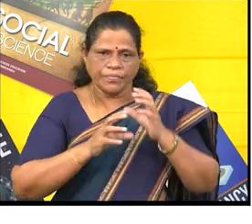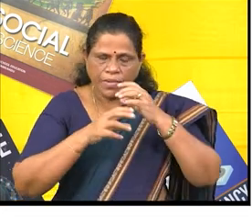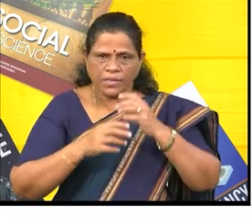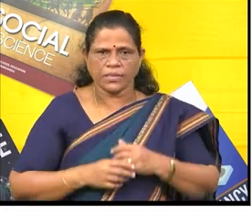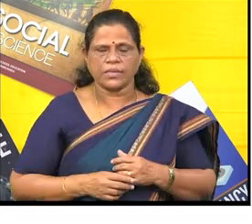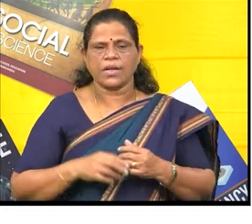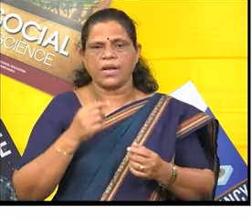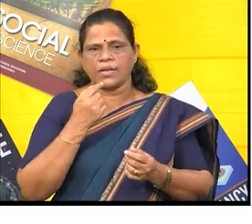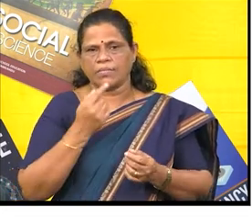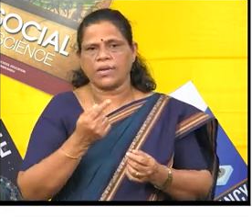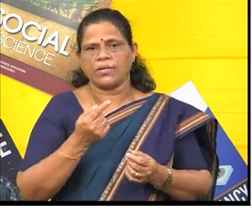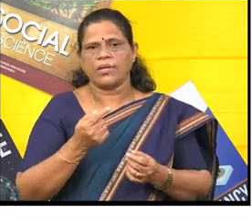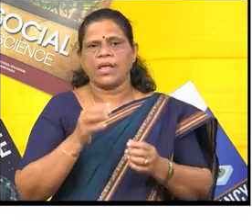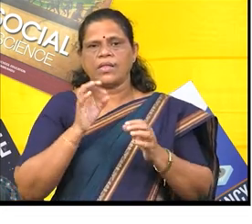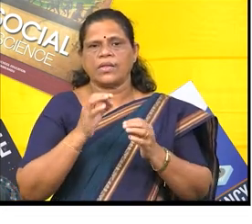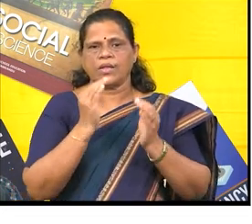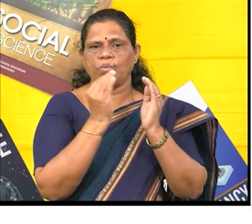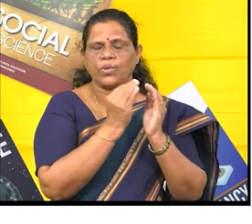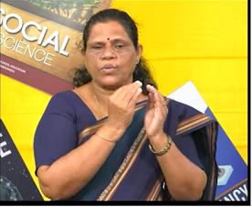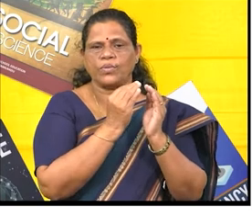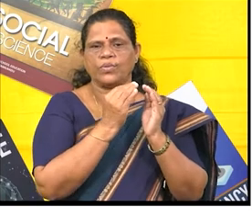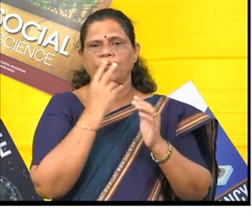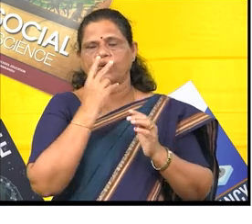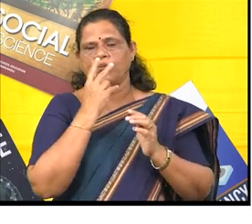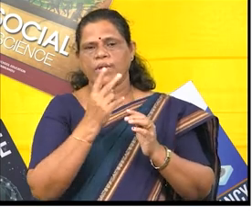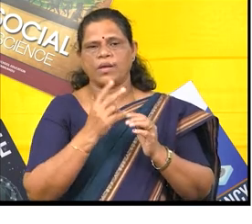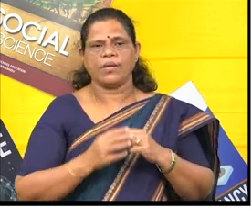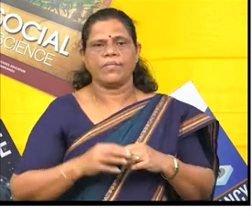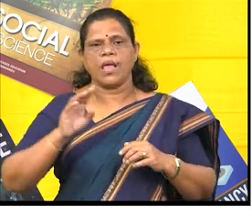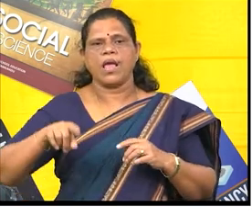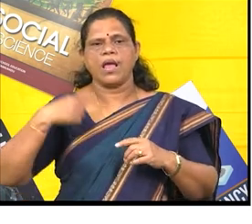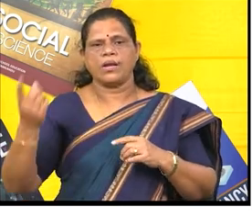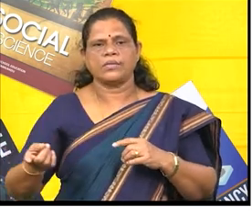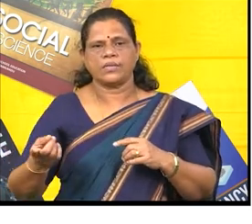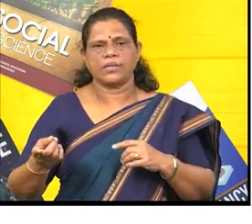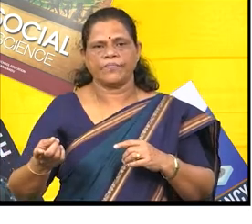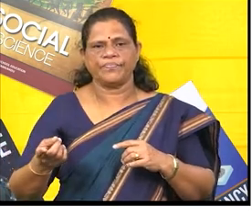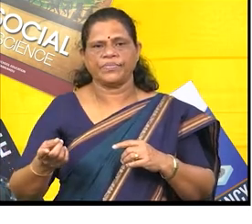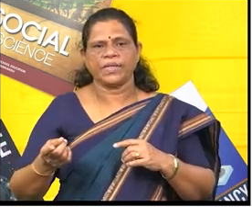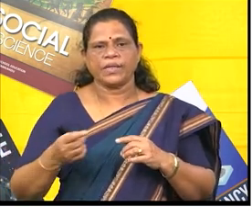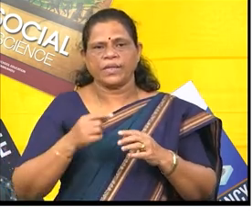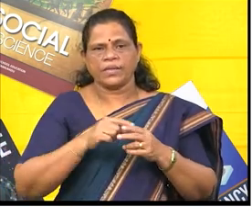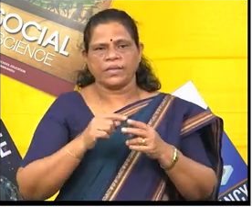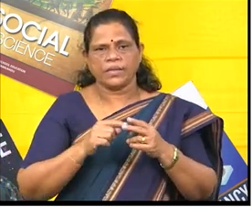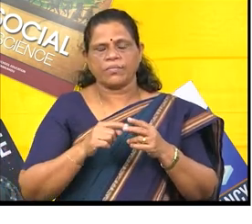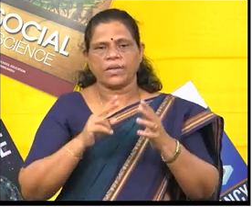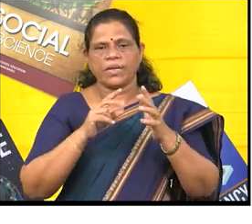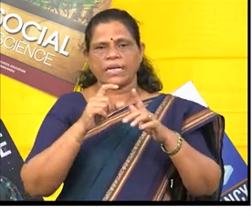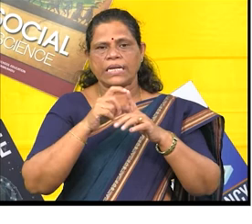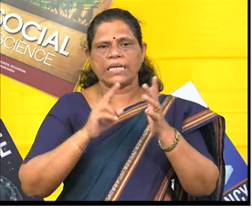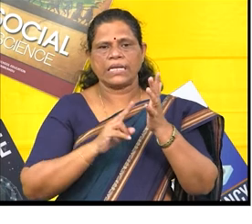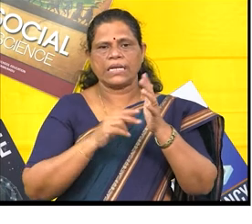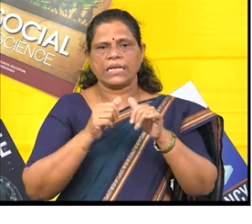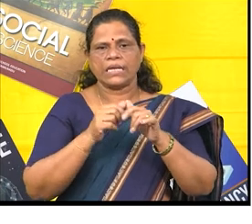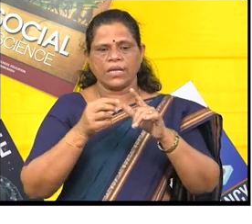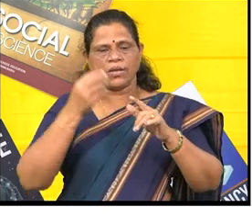இருந்தால் அதனை சோதனை செய்து அது என்ன பிளட் குரூப்பு அப்படிங்கிறதெல்லாம் பார்க்கலாம். அடுத்ததாக அந்த இதனுடைய டிஎன்ஏ, இப்போ